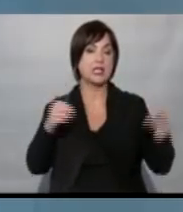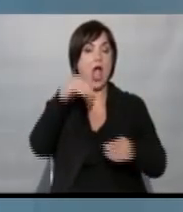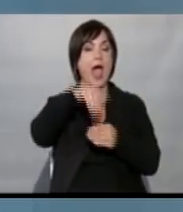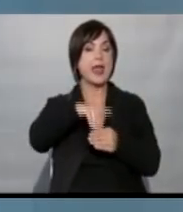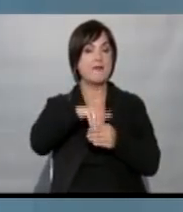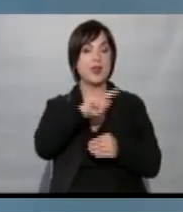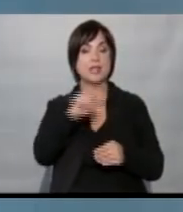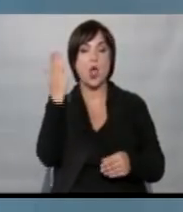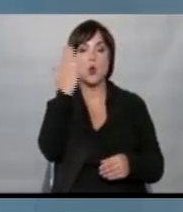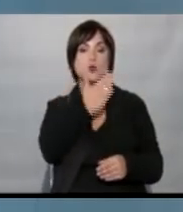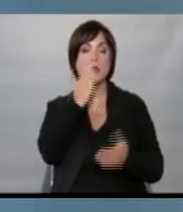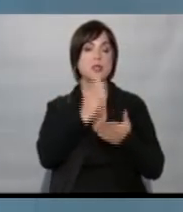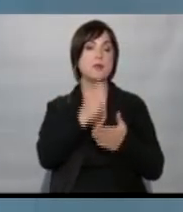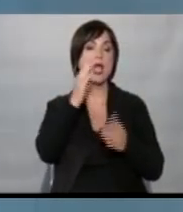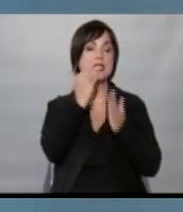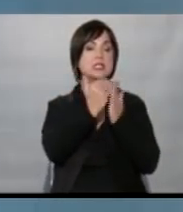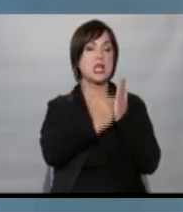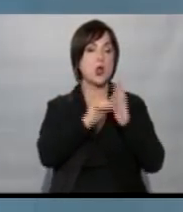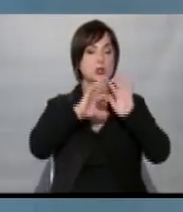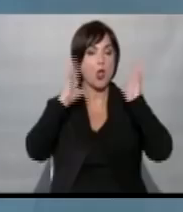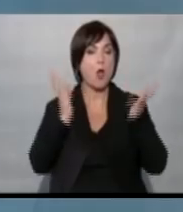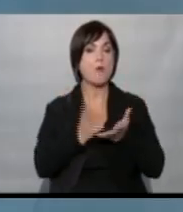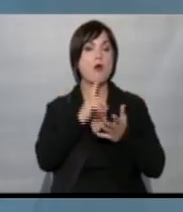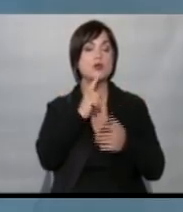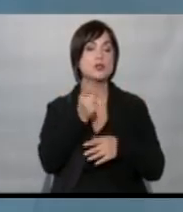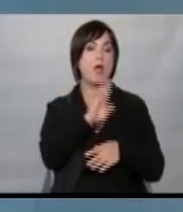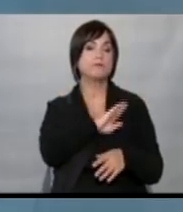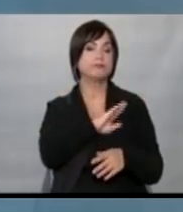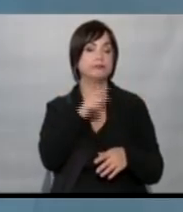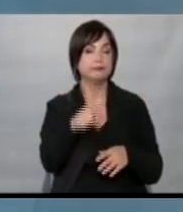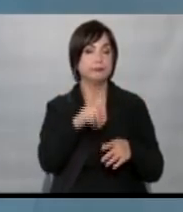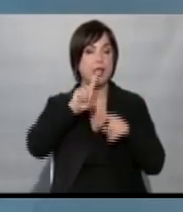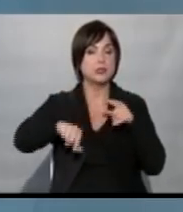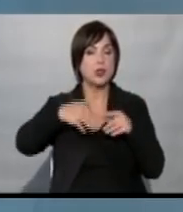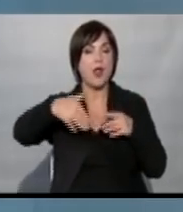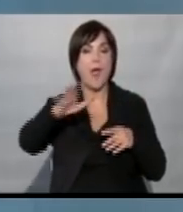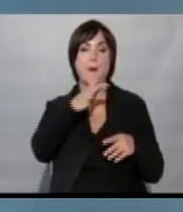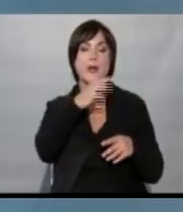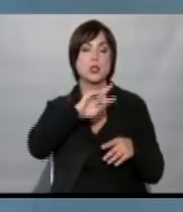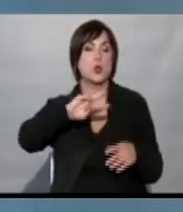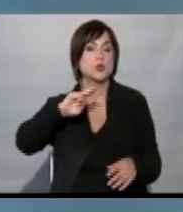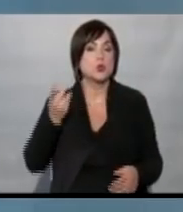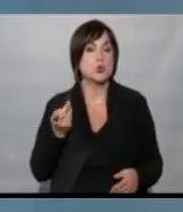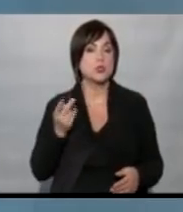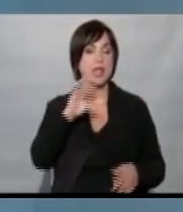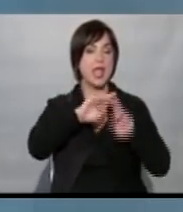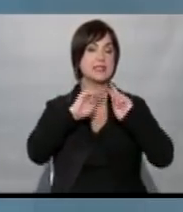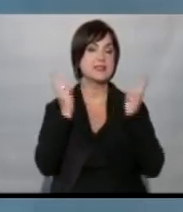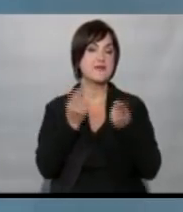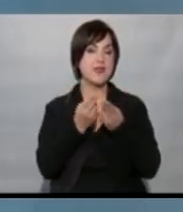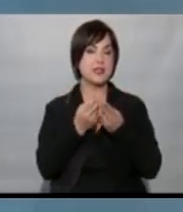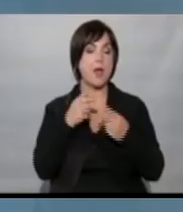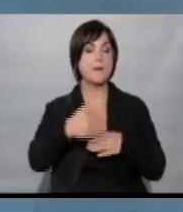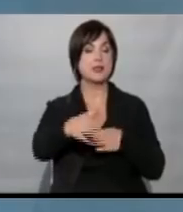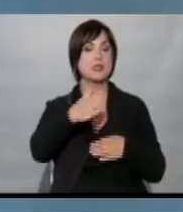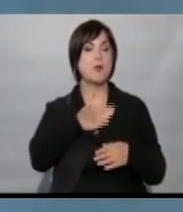референдумот не успеа да стигне до законскиот цензус, што пак се заканува да ја изолира Македонија од остатокот на светот. Пред нас